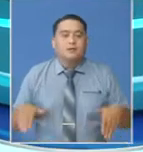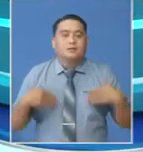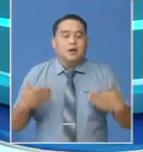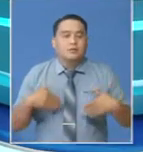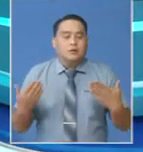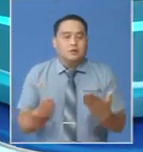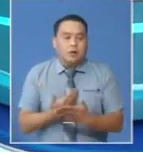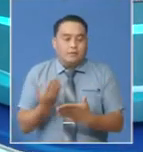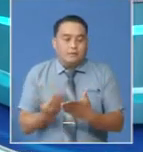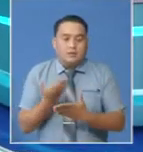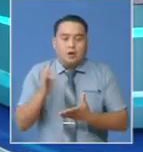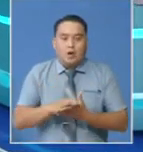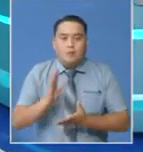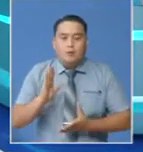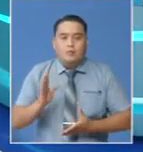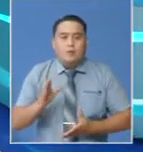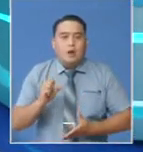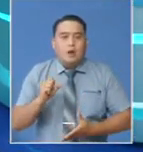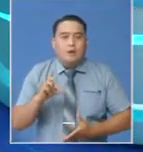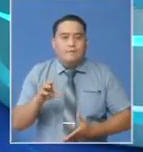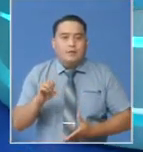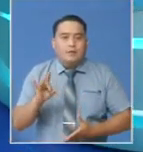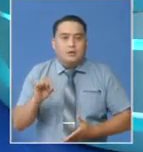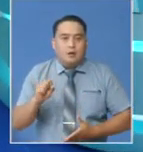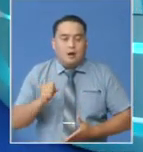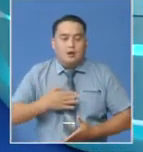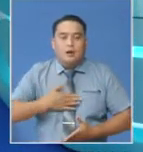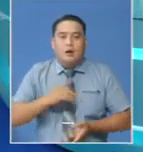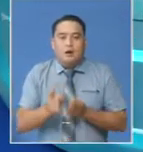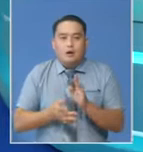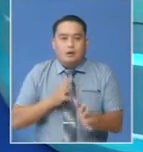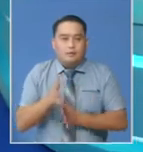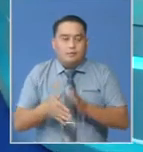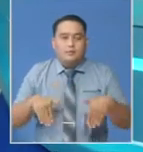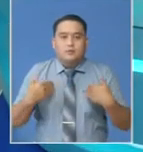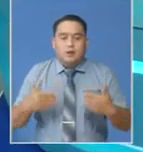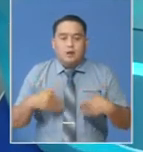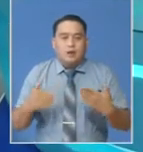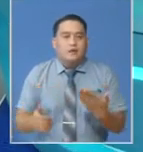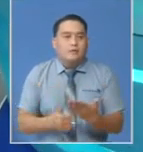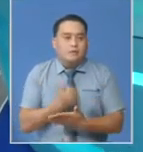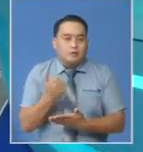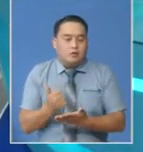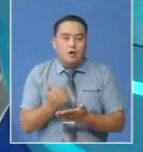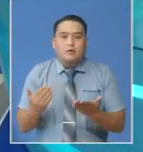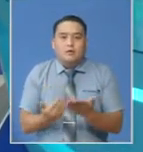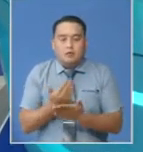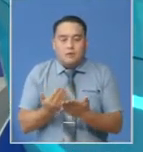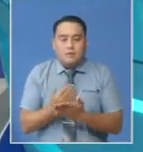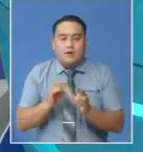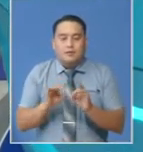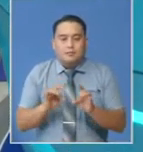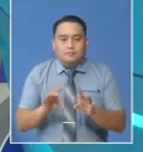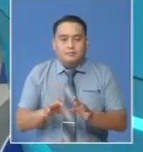Здравствуйте, на телеканале ЖТСУ новости, в студии Эльвира Лекерова и сурдоперевод Марат Джумабеков. В начале выпуска коротко о